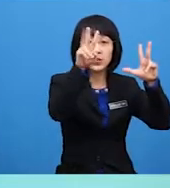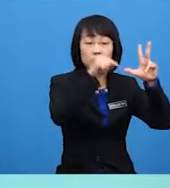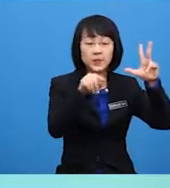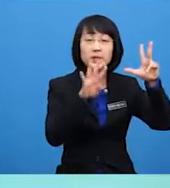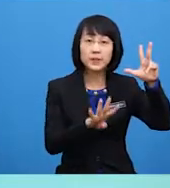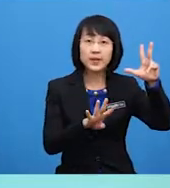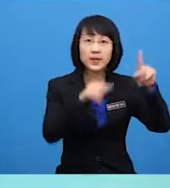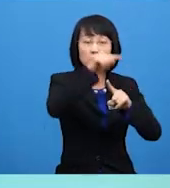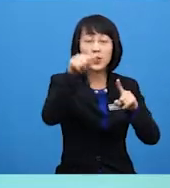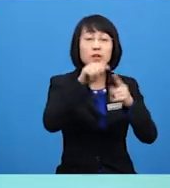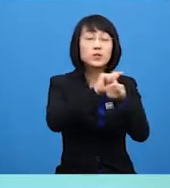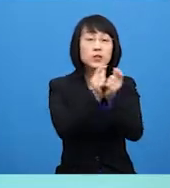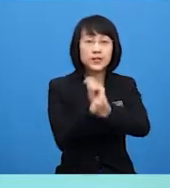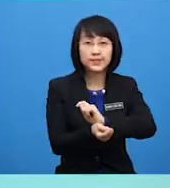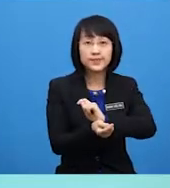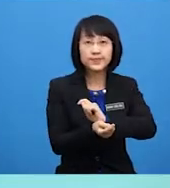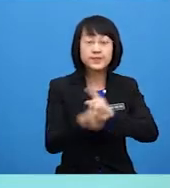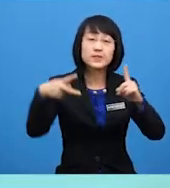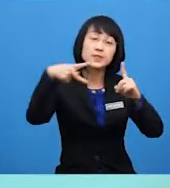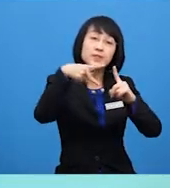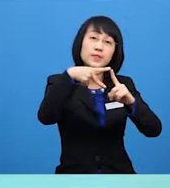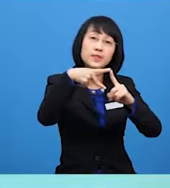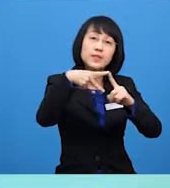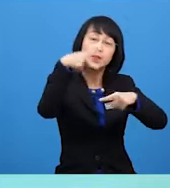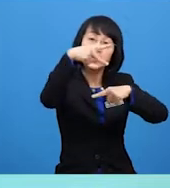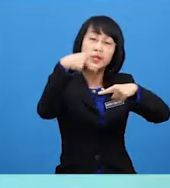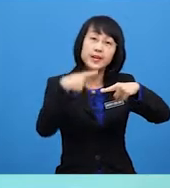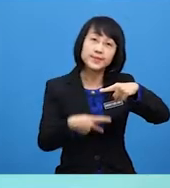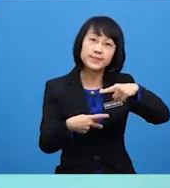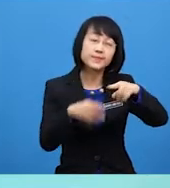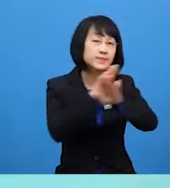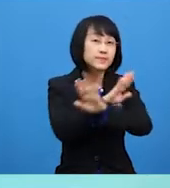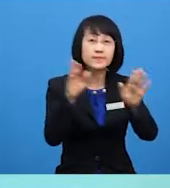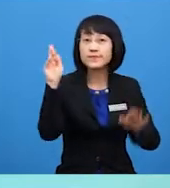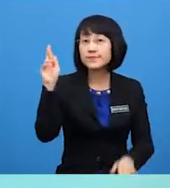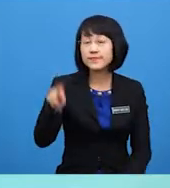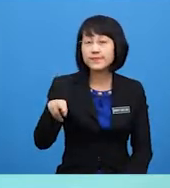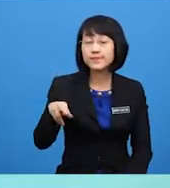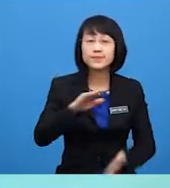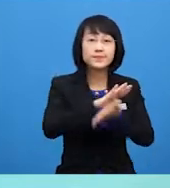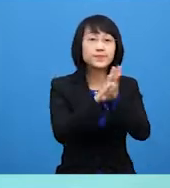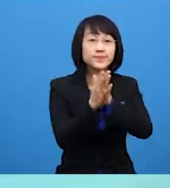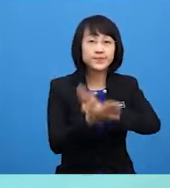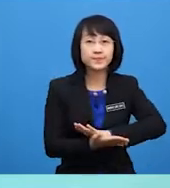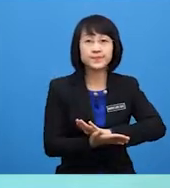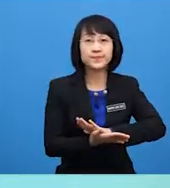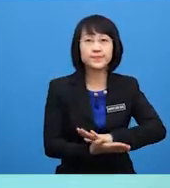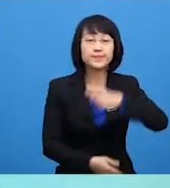3/2/4 apabila ditukarkan kepada pecahan tidak wajar menjadi